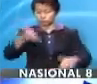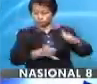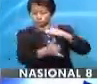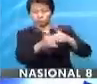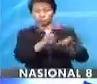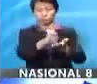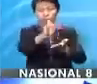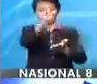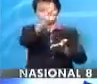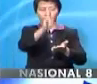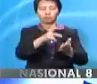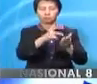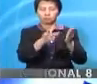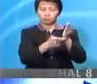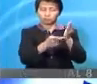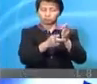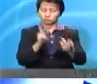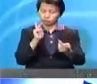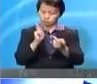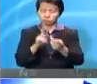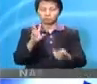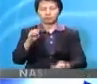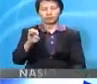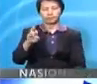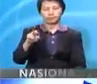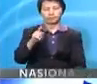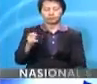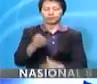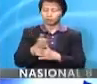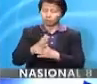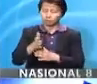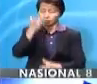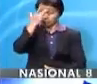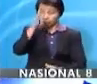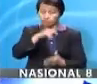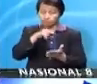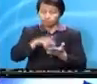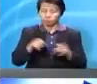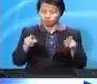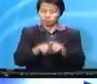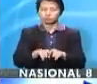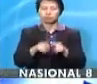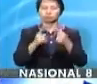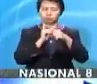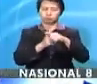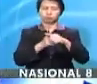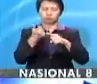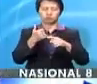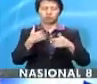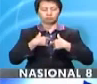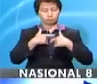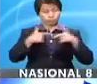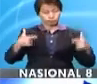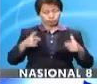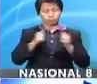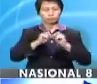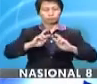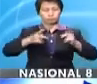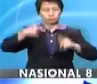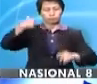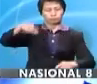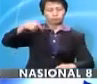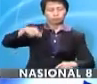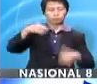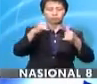ke Politeknik adalah berdasarkan kelayakan merit. Perkongsian pintar ini dilihat sebagai langkah positif dan berani bagi meningkatkan mutu